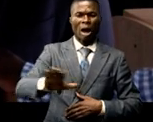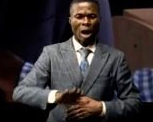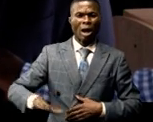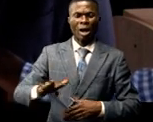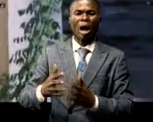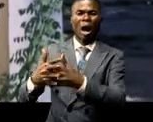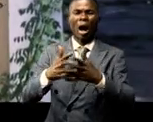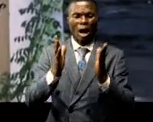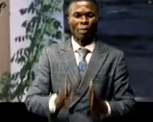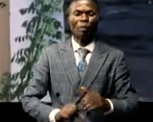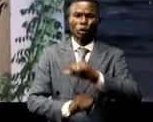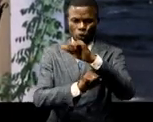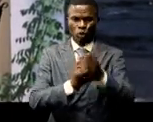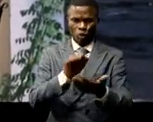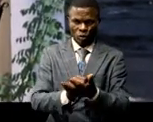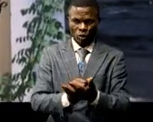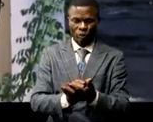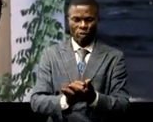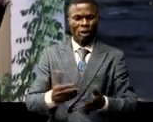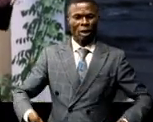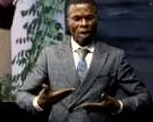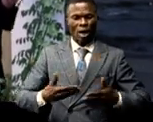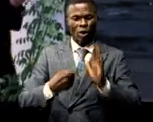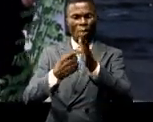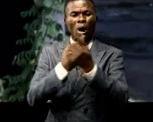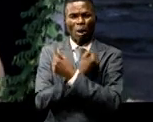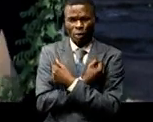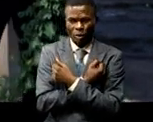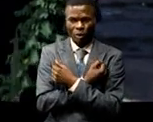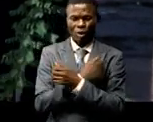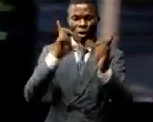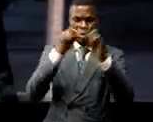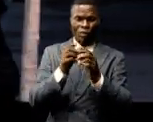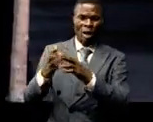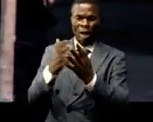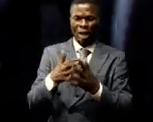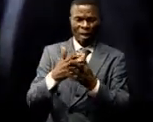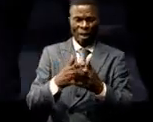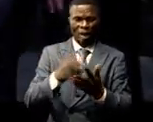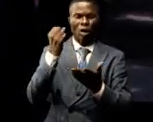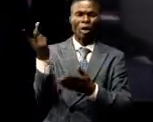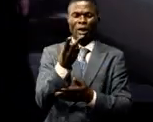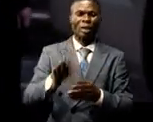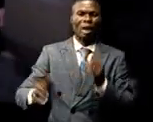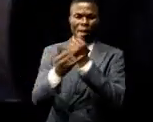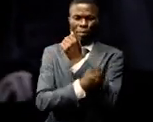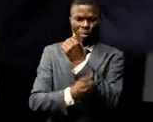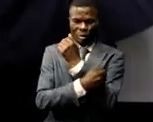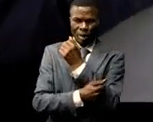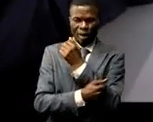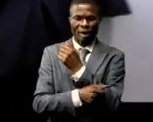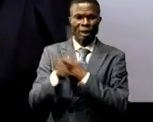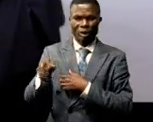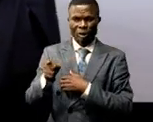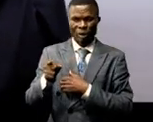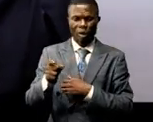soutenir. C'est à travers une ambiance de fraternité, image d'une relation diplomatique au bon fixe entre les deux nations que